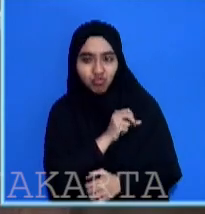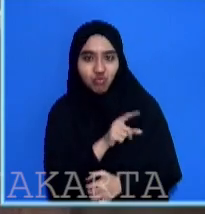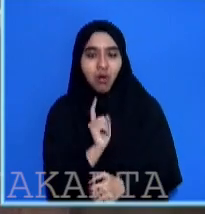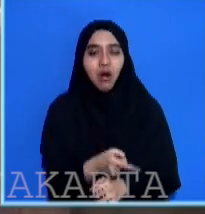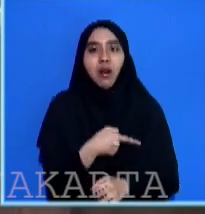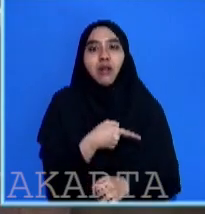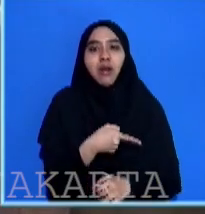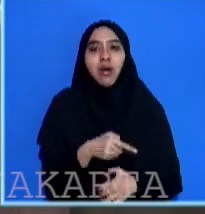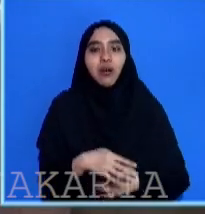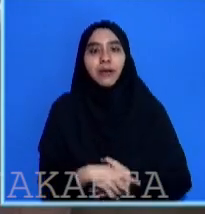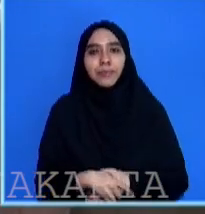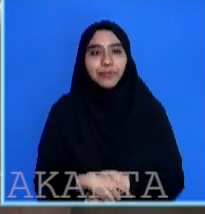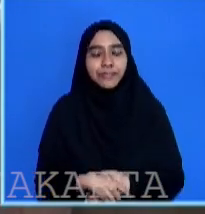Kidul sety budidi asung palapuran